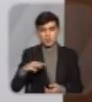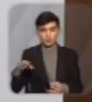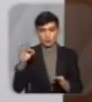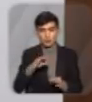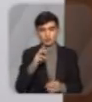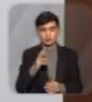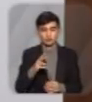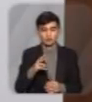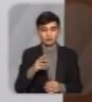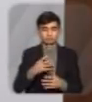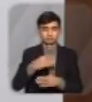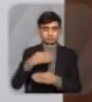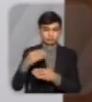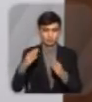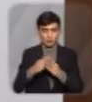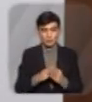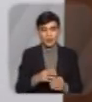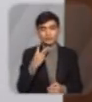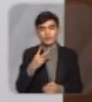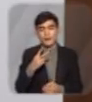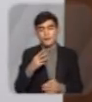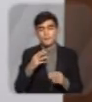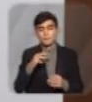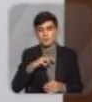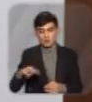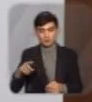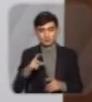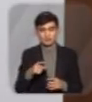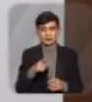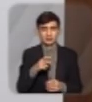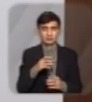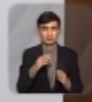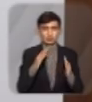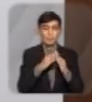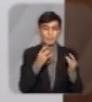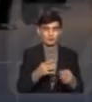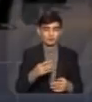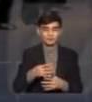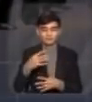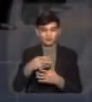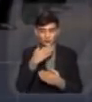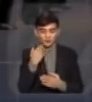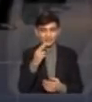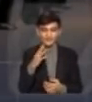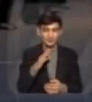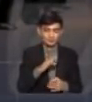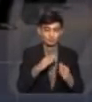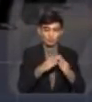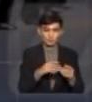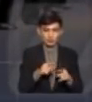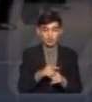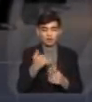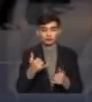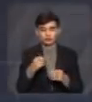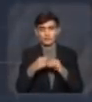көп пәтердегі үйлерді құрайды, ал 2 миллион ол жеке пәтердегі үйлерді құрайды. Бүгінде халық саны 18